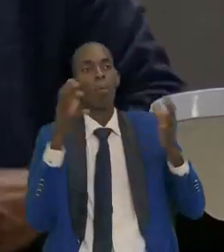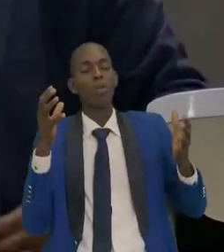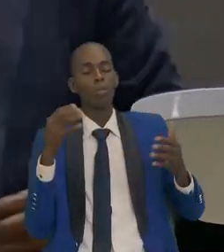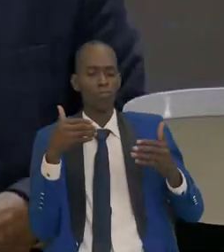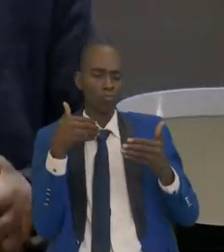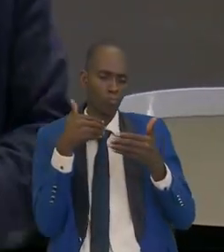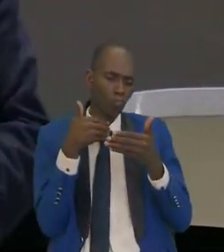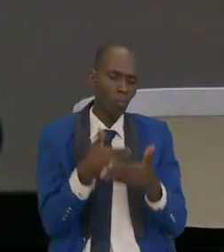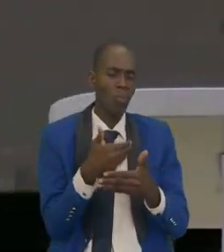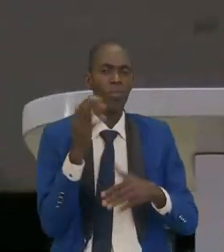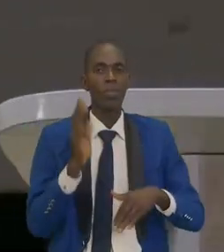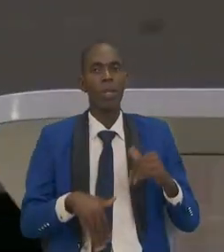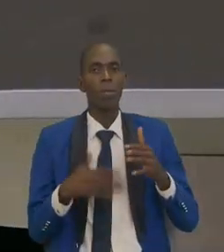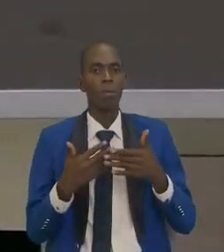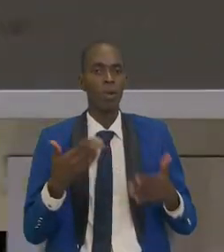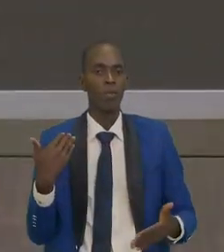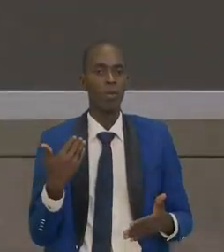que par le passé.